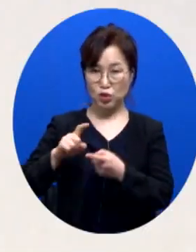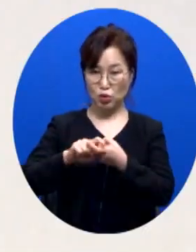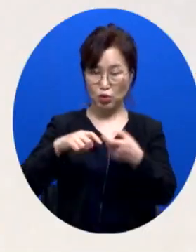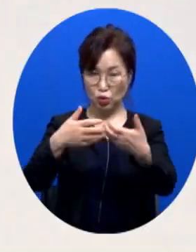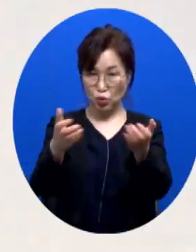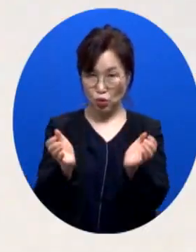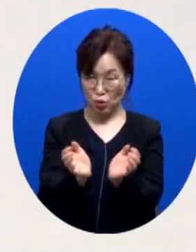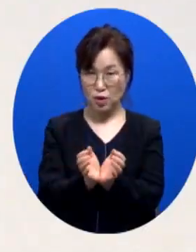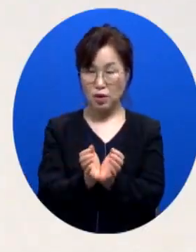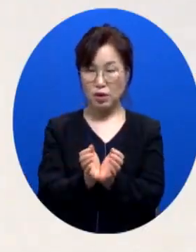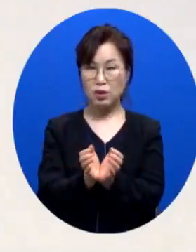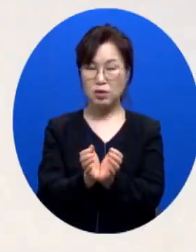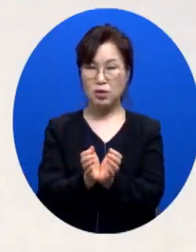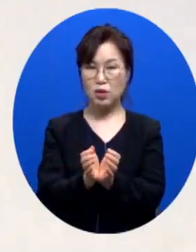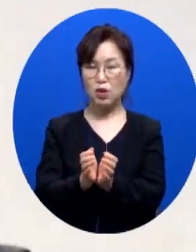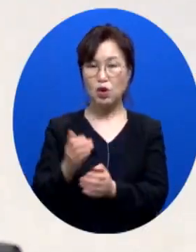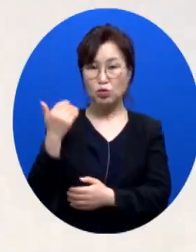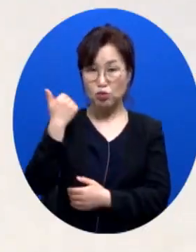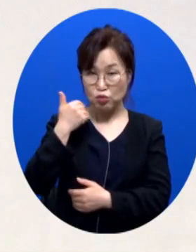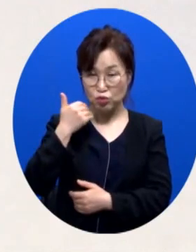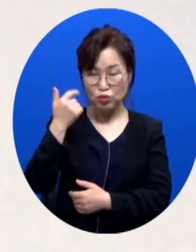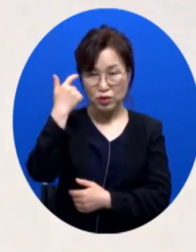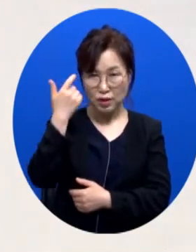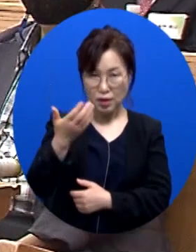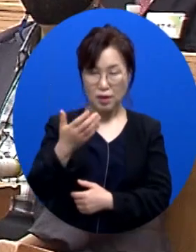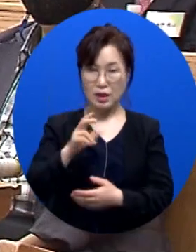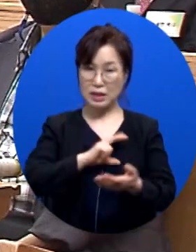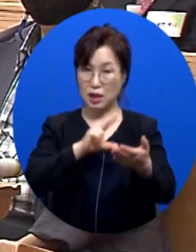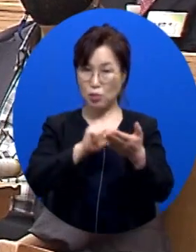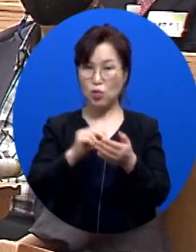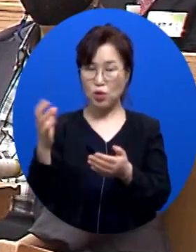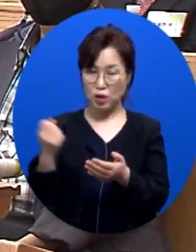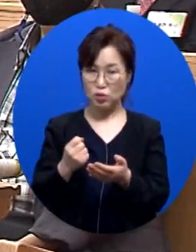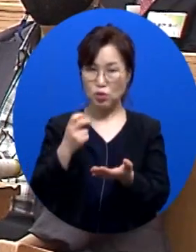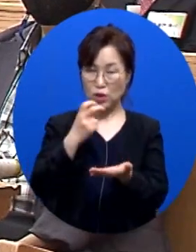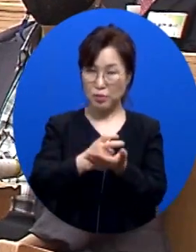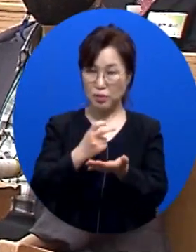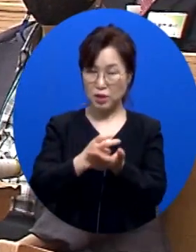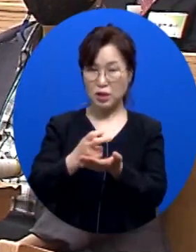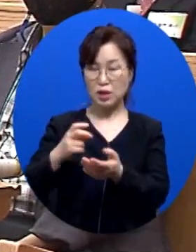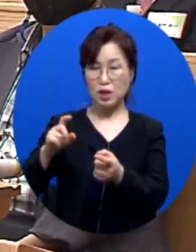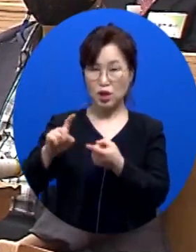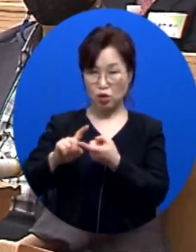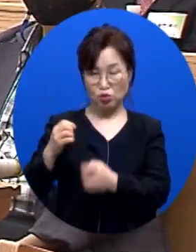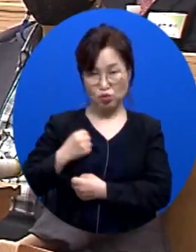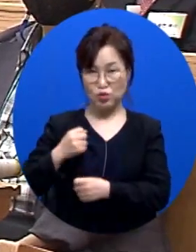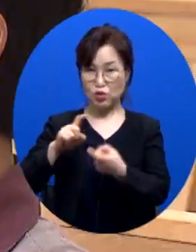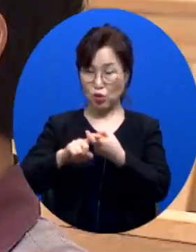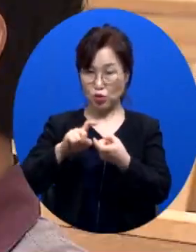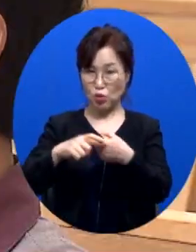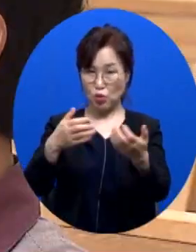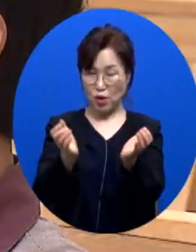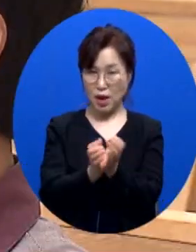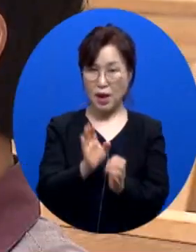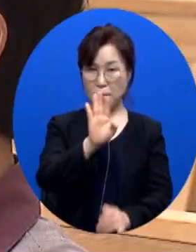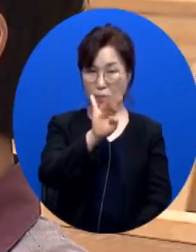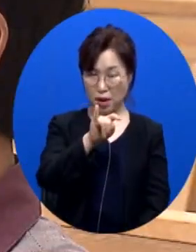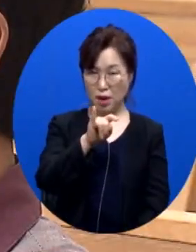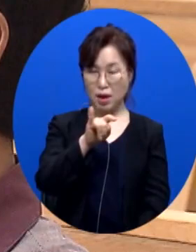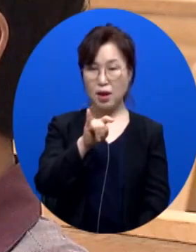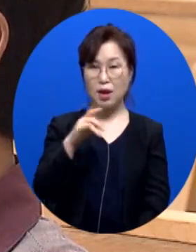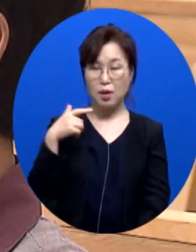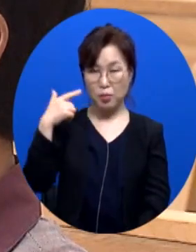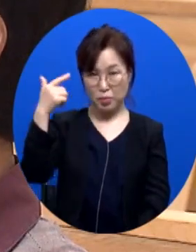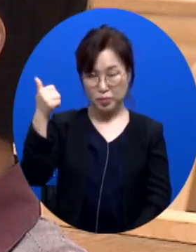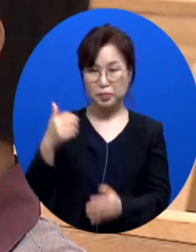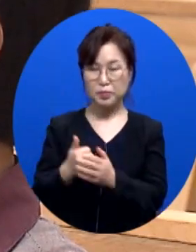교역자는 누구인가라는 주제로 개최한 이번 포럼에서는 감리교 군선교 교역자 협의회 회장 배홍성, 1군단